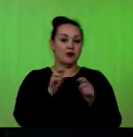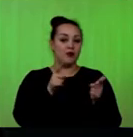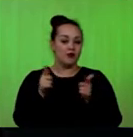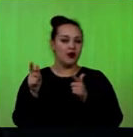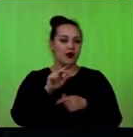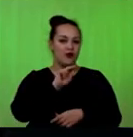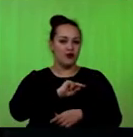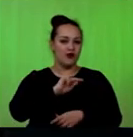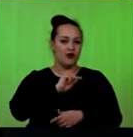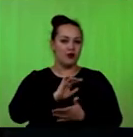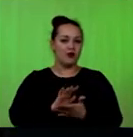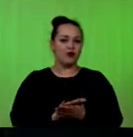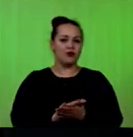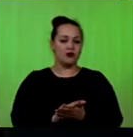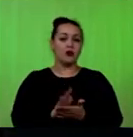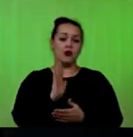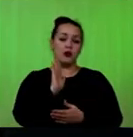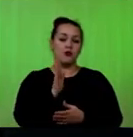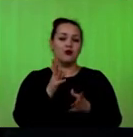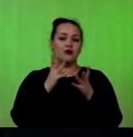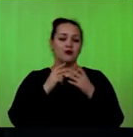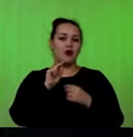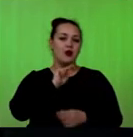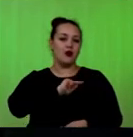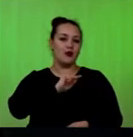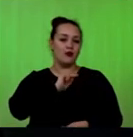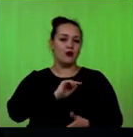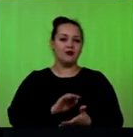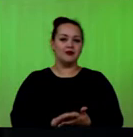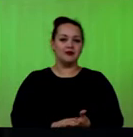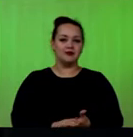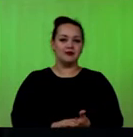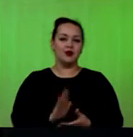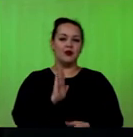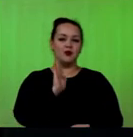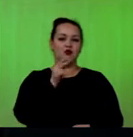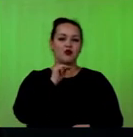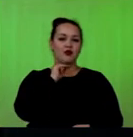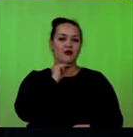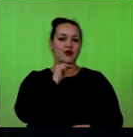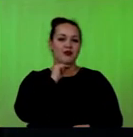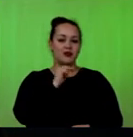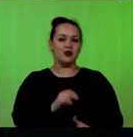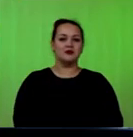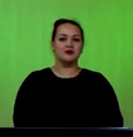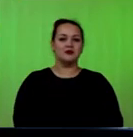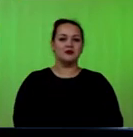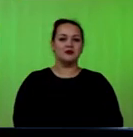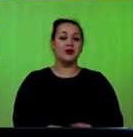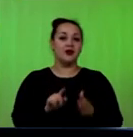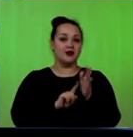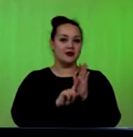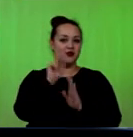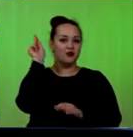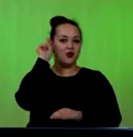работать тогда будем работать вместе будьте внимательны начнем